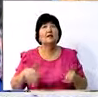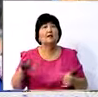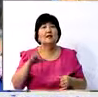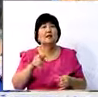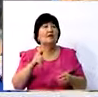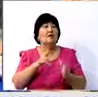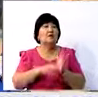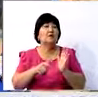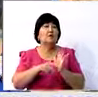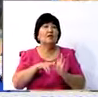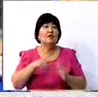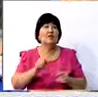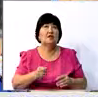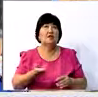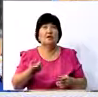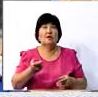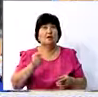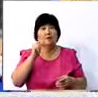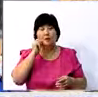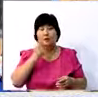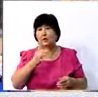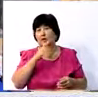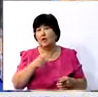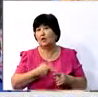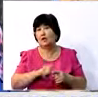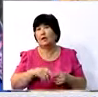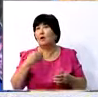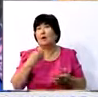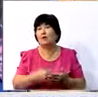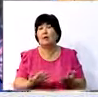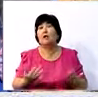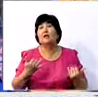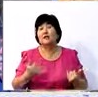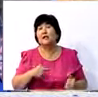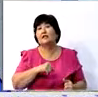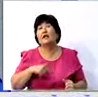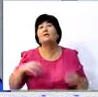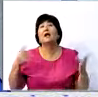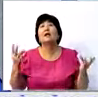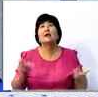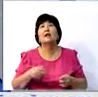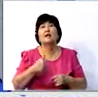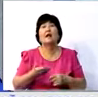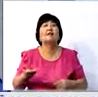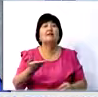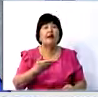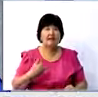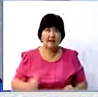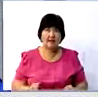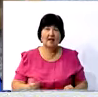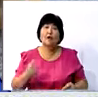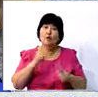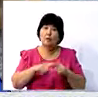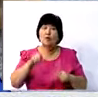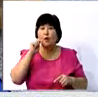87 тенге морковка килограмм. Почему-то сезон, она такая дорогая. То, что самый необходимый продукт для нас. Это